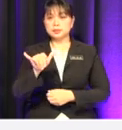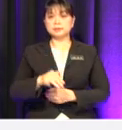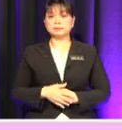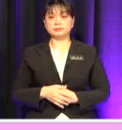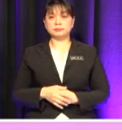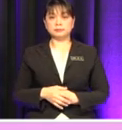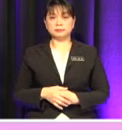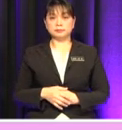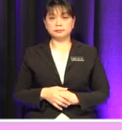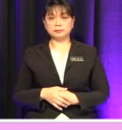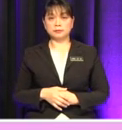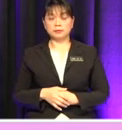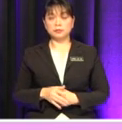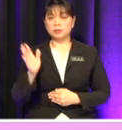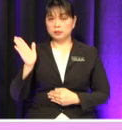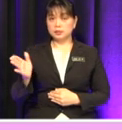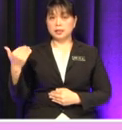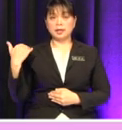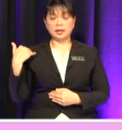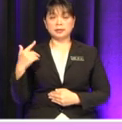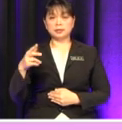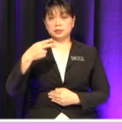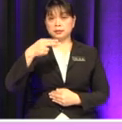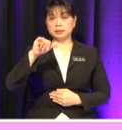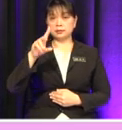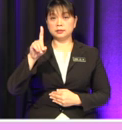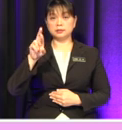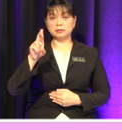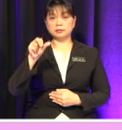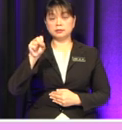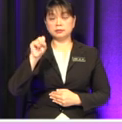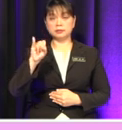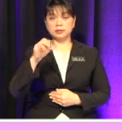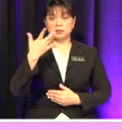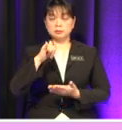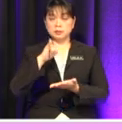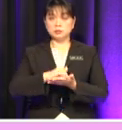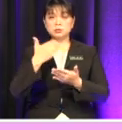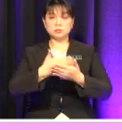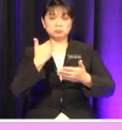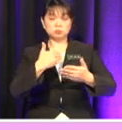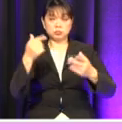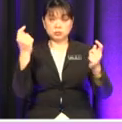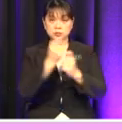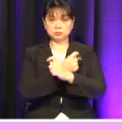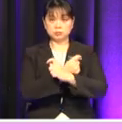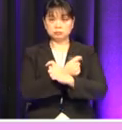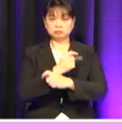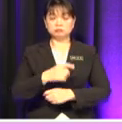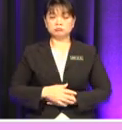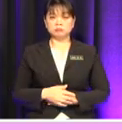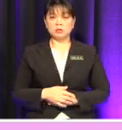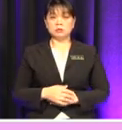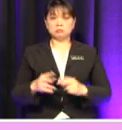kategori hydrasi Oke seterusnya sebelum pertandingan sebelum pertandingan